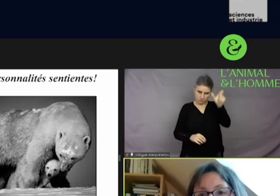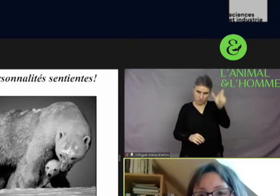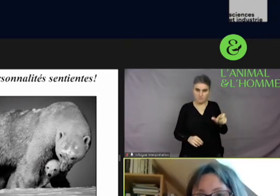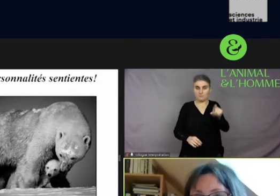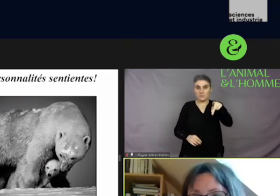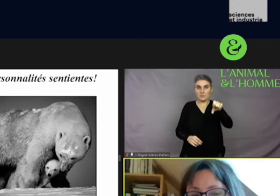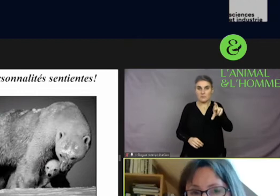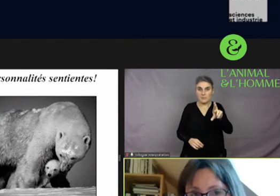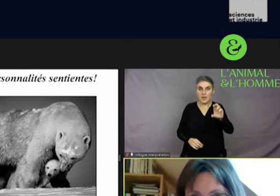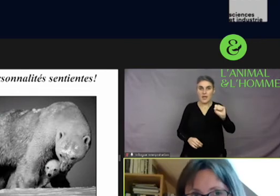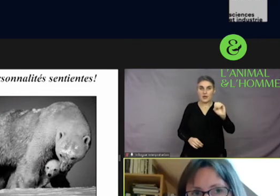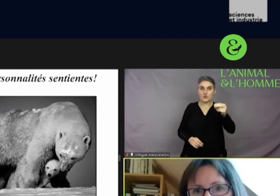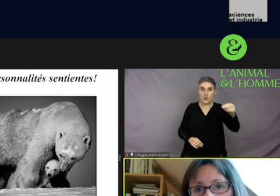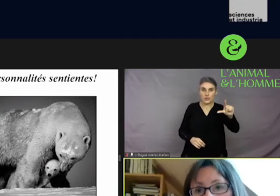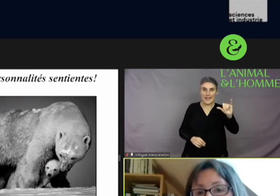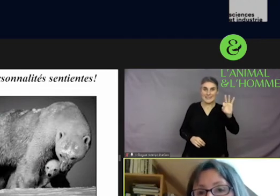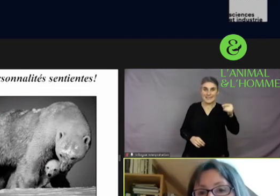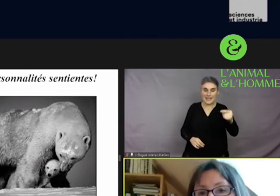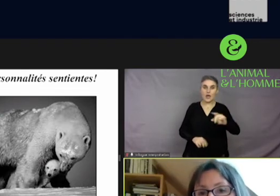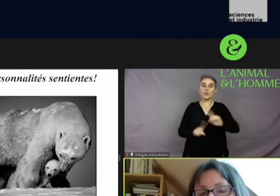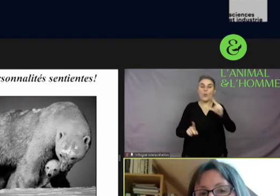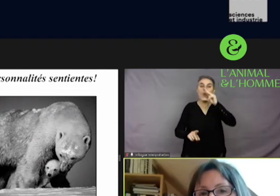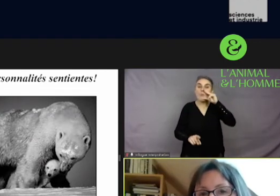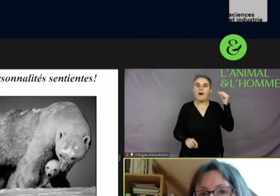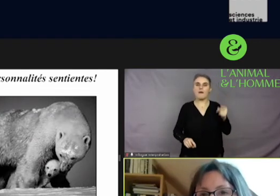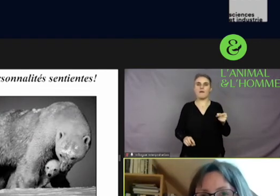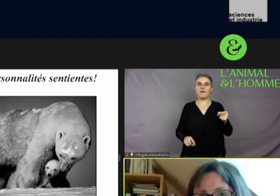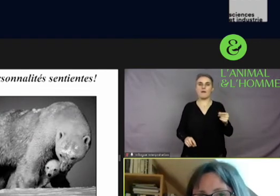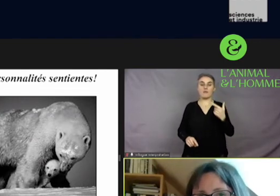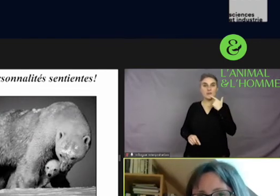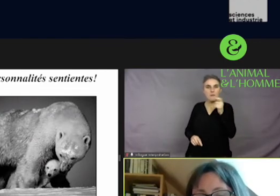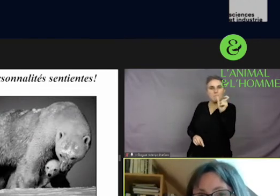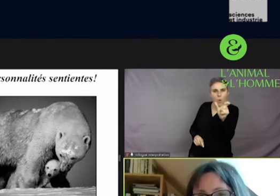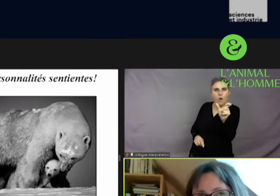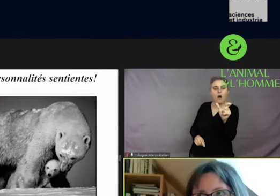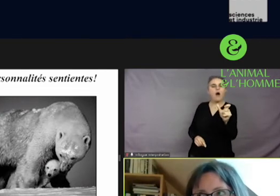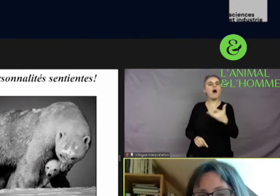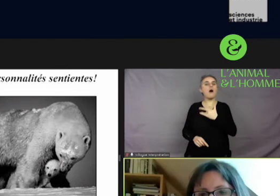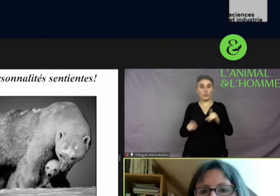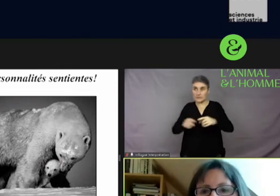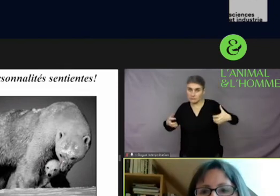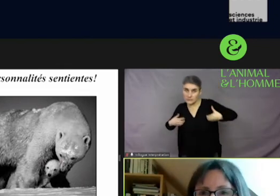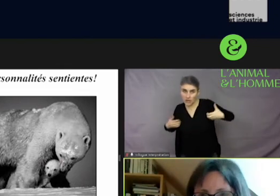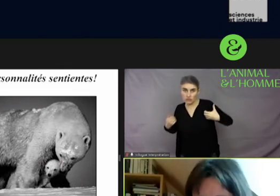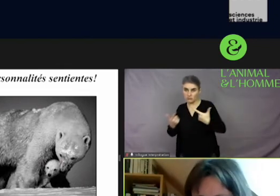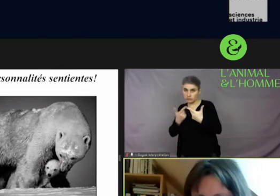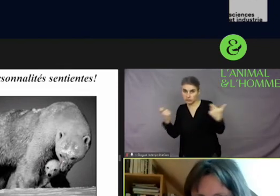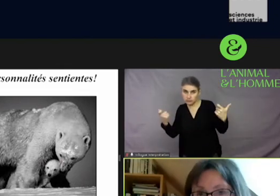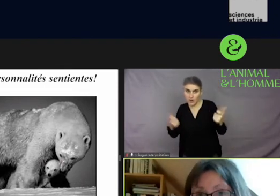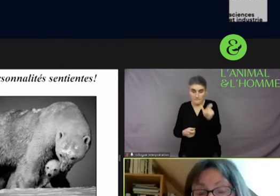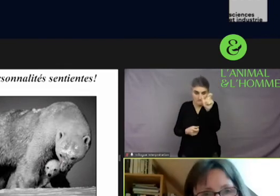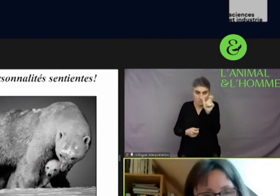considéré comme une personnalité non humaine. Donc, vous voyez que la notion de personnalité qui applique le mot personne